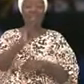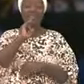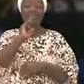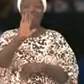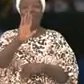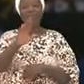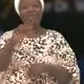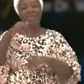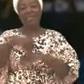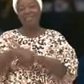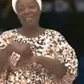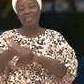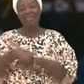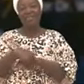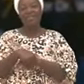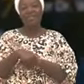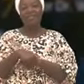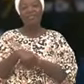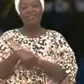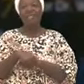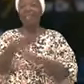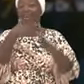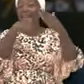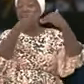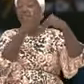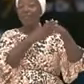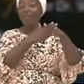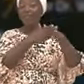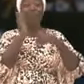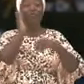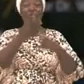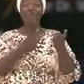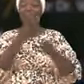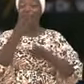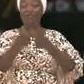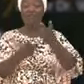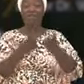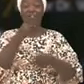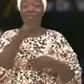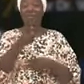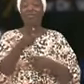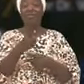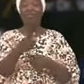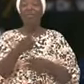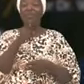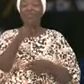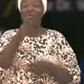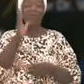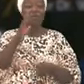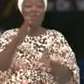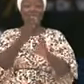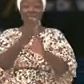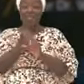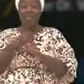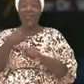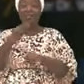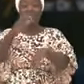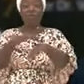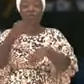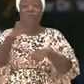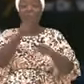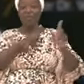soirée le ciel va te visiter tu recevras la touche du